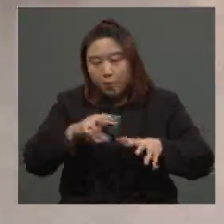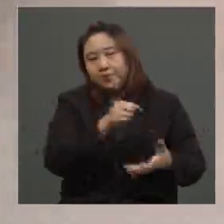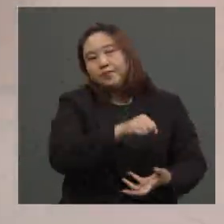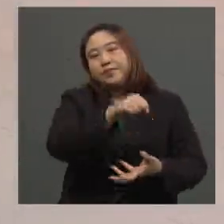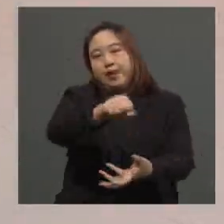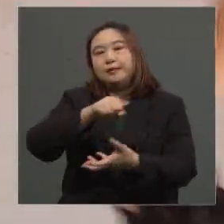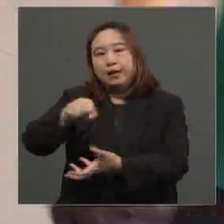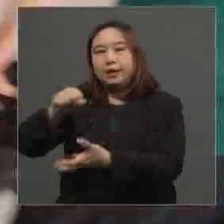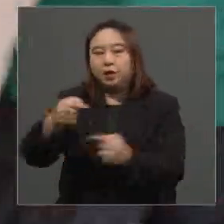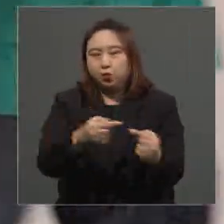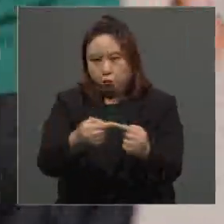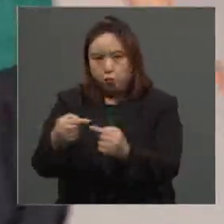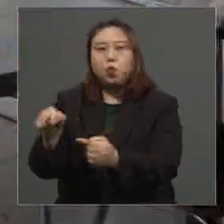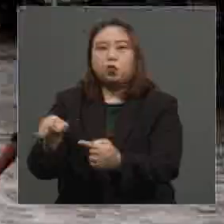คลี่คลายครับอ